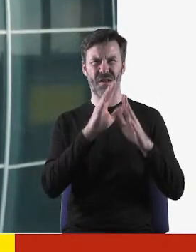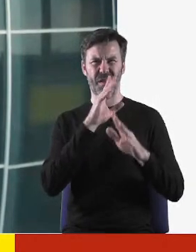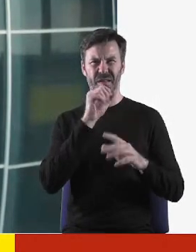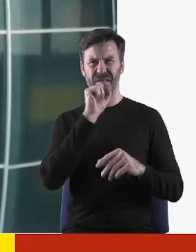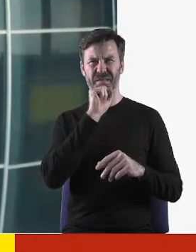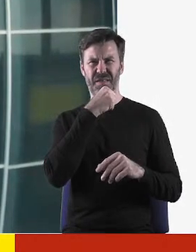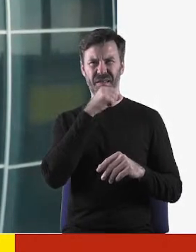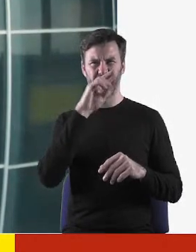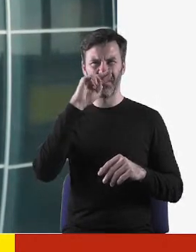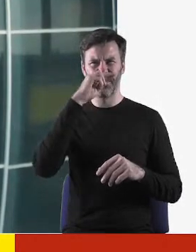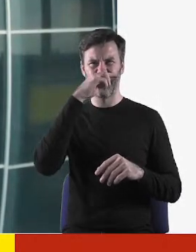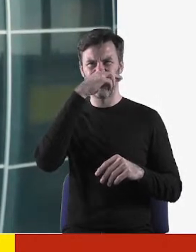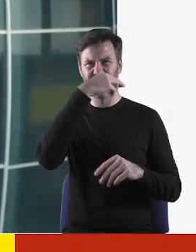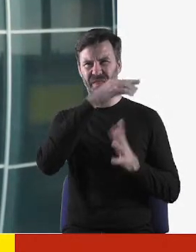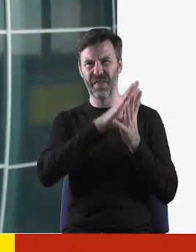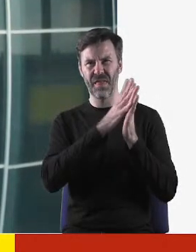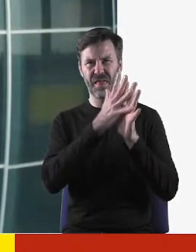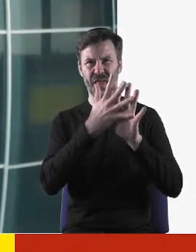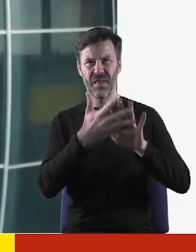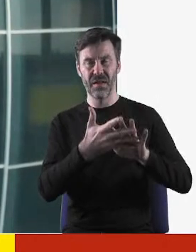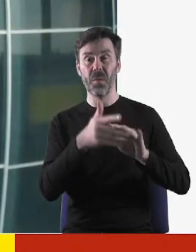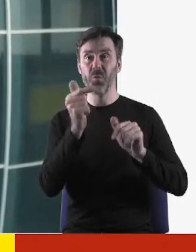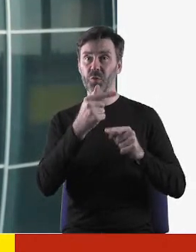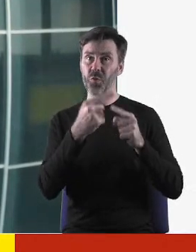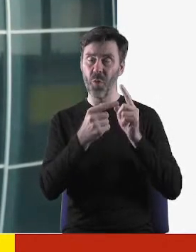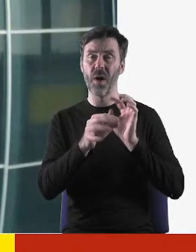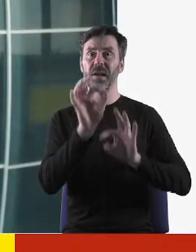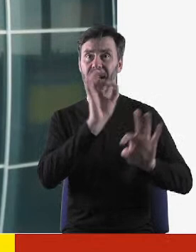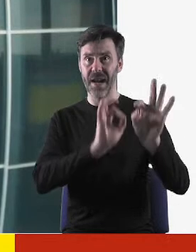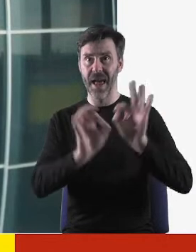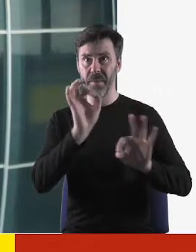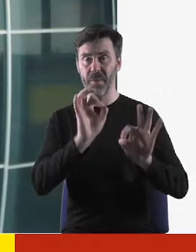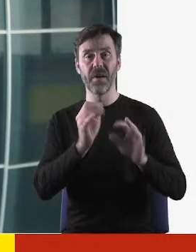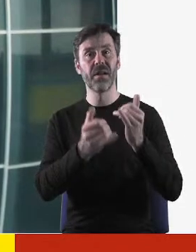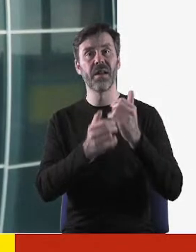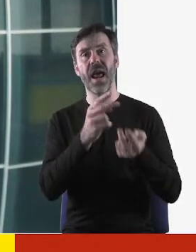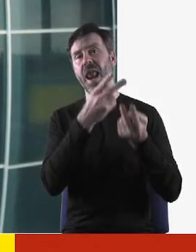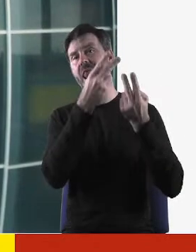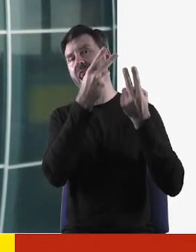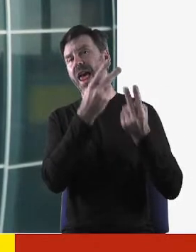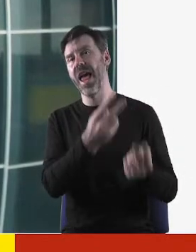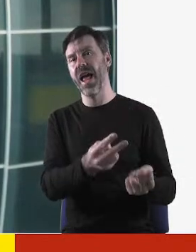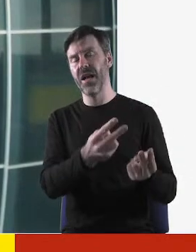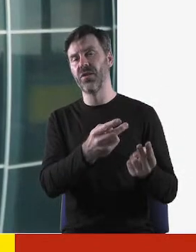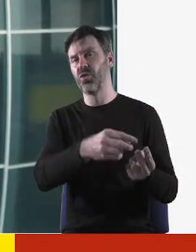nich jest, wymaga pewnej interwencji. Im dłużej stoi niewykorzystana, tym bardziej